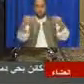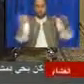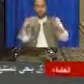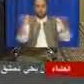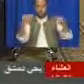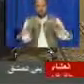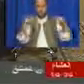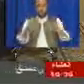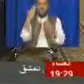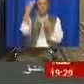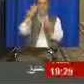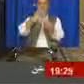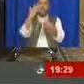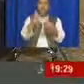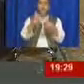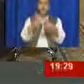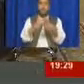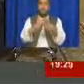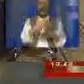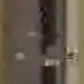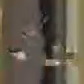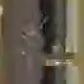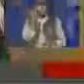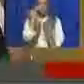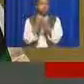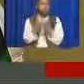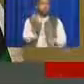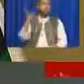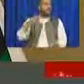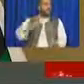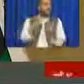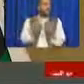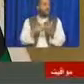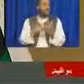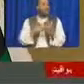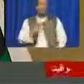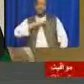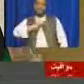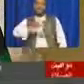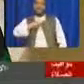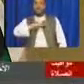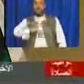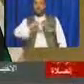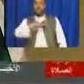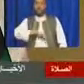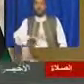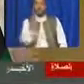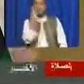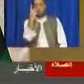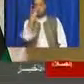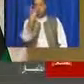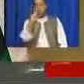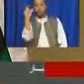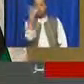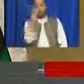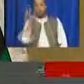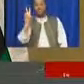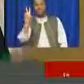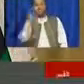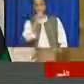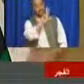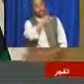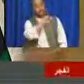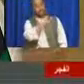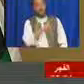الخصومه التي هي كان سببها الطاغيه وولى الى غير رجع الكلمه لتهديه النفوس والاجتماع على كلمه واحده وهم